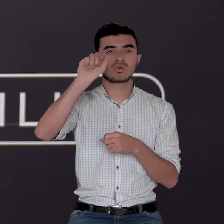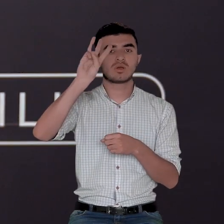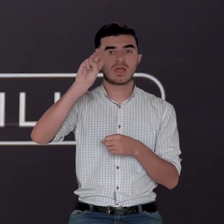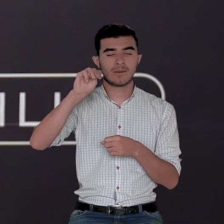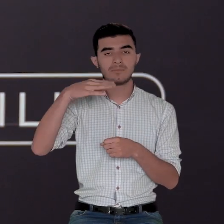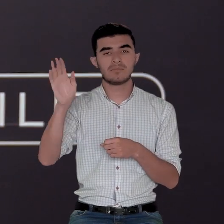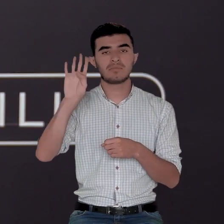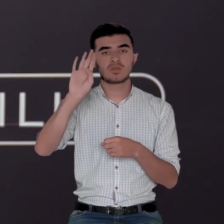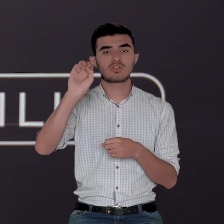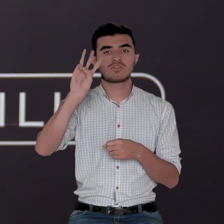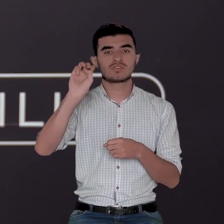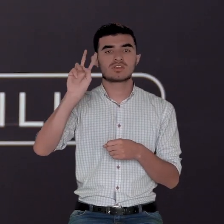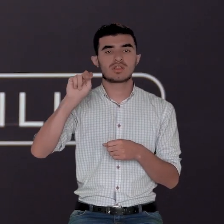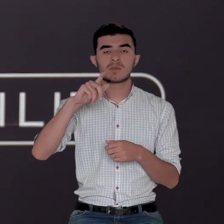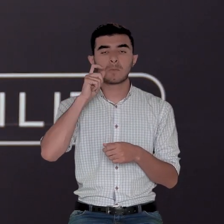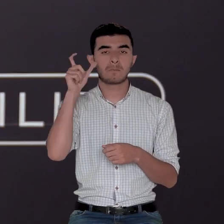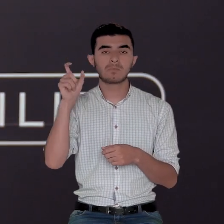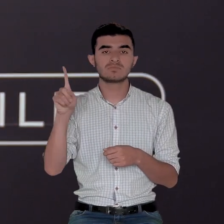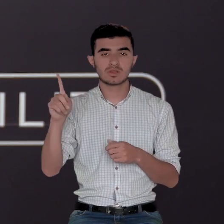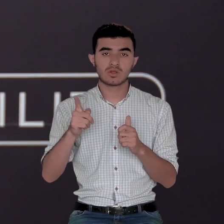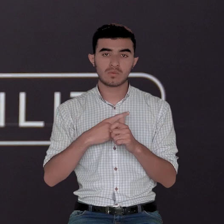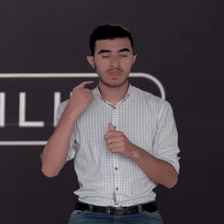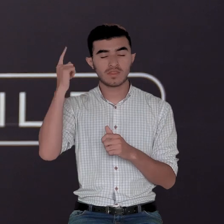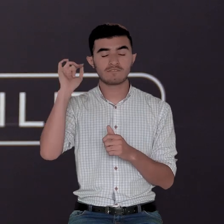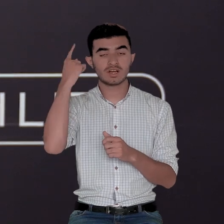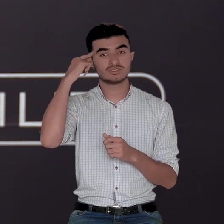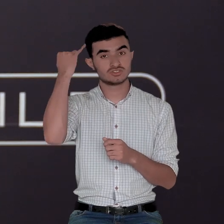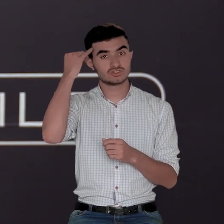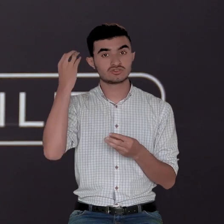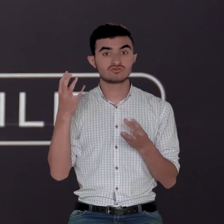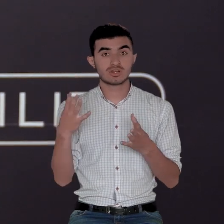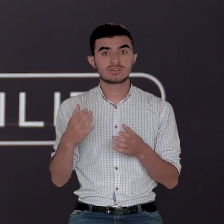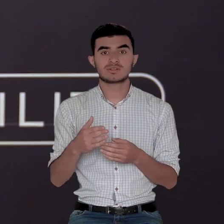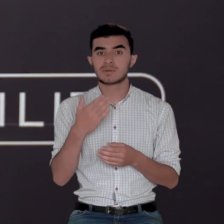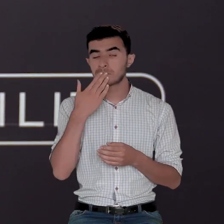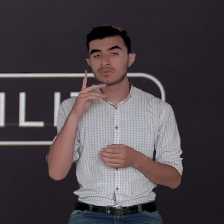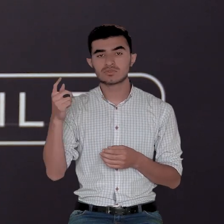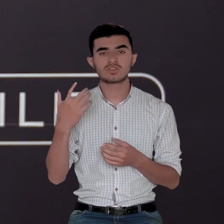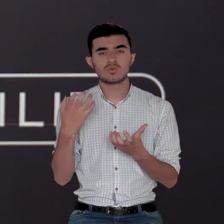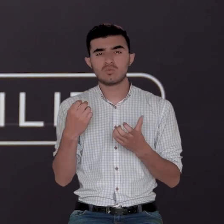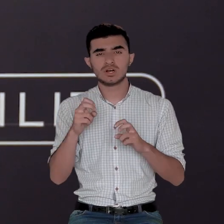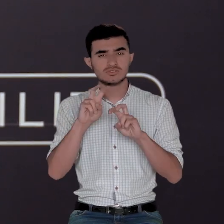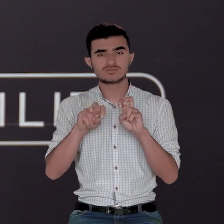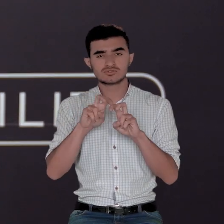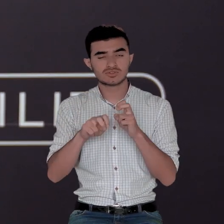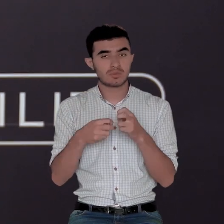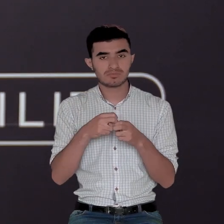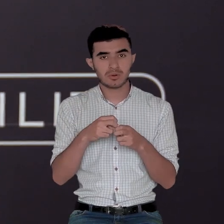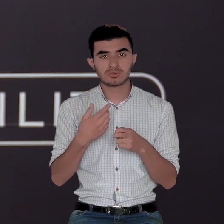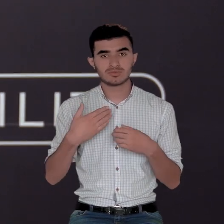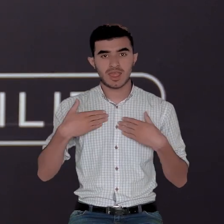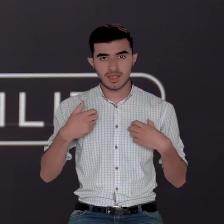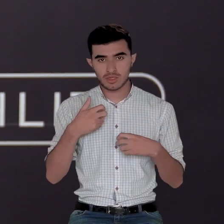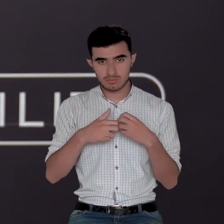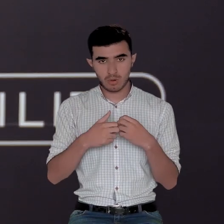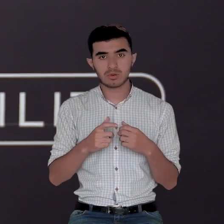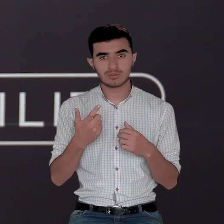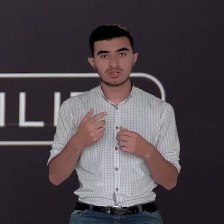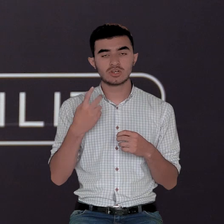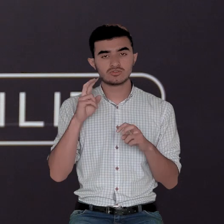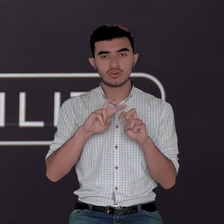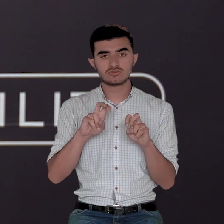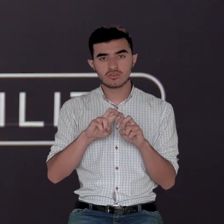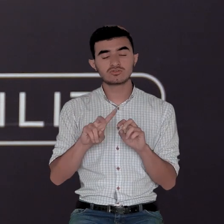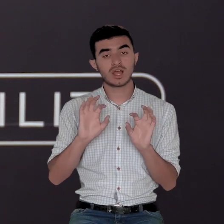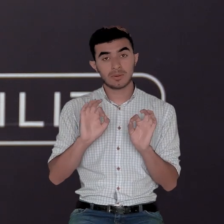Australia. और he was also interested in finding solutions to health problems that the people